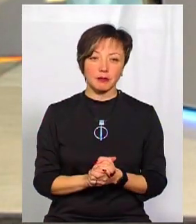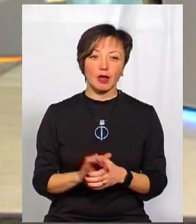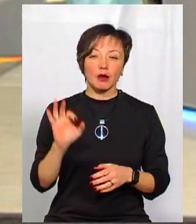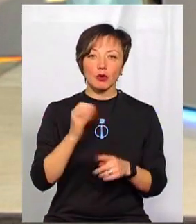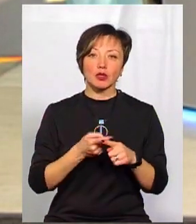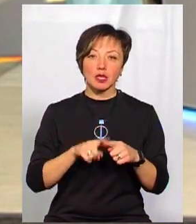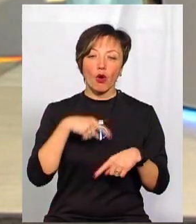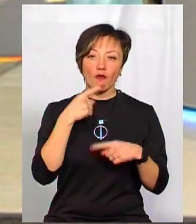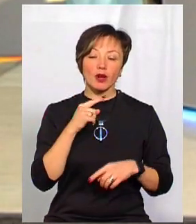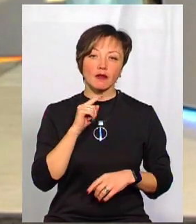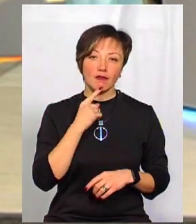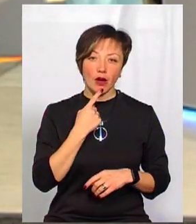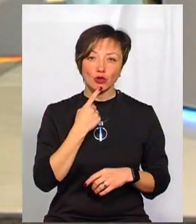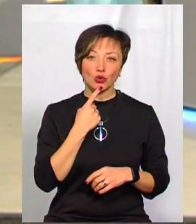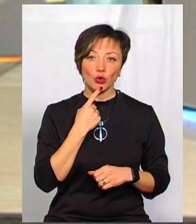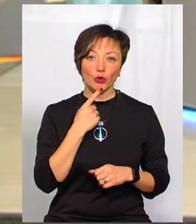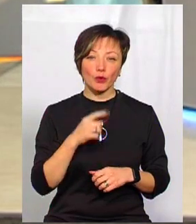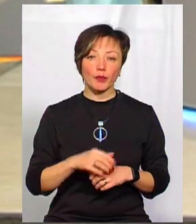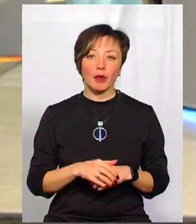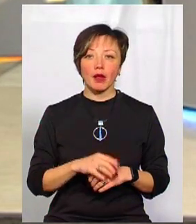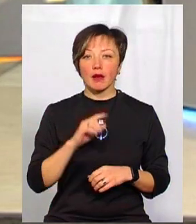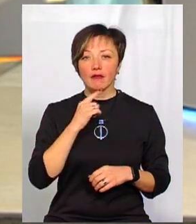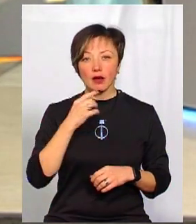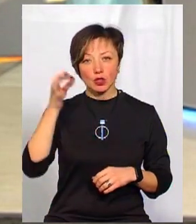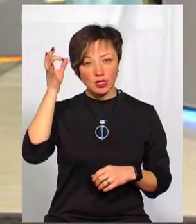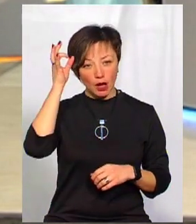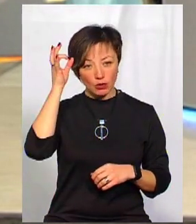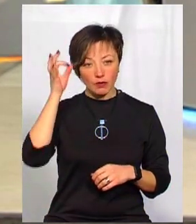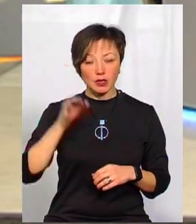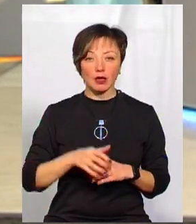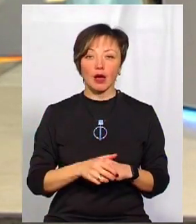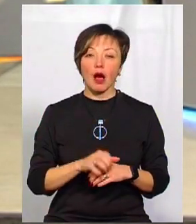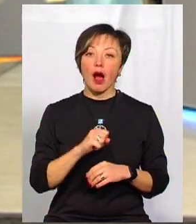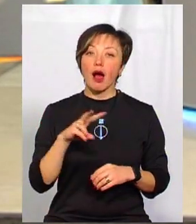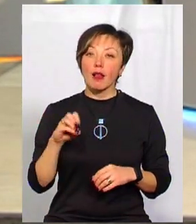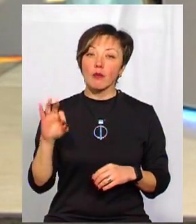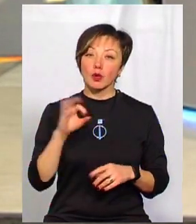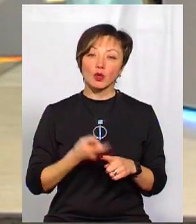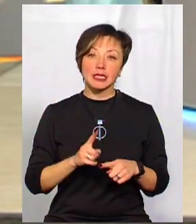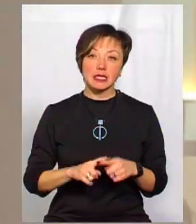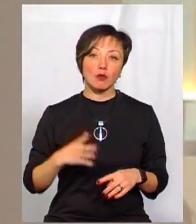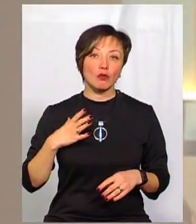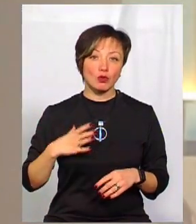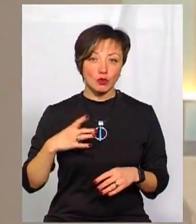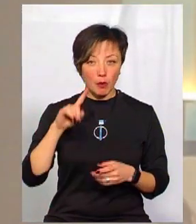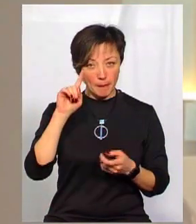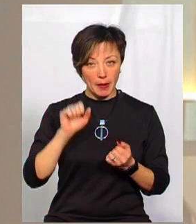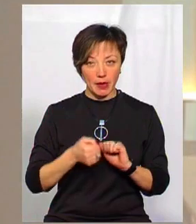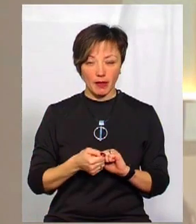Про це говорити важко, важко згадувати. Але про це ми мусимо